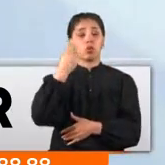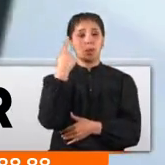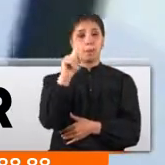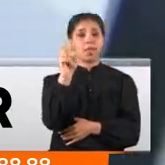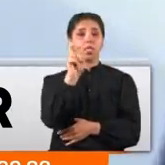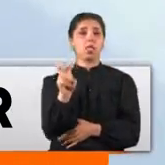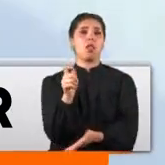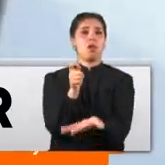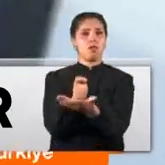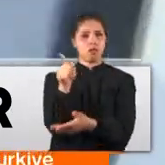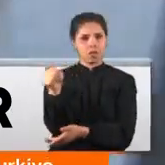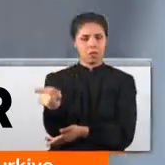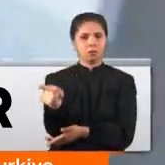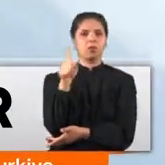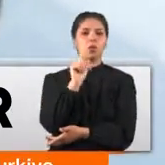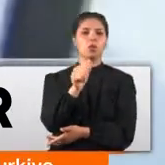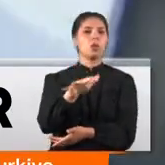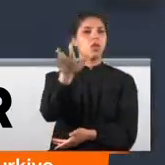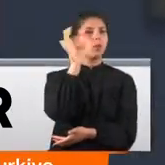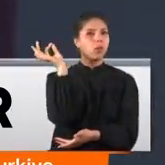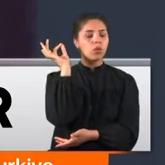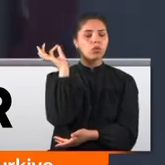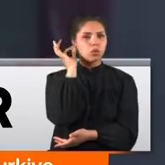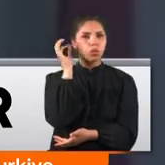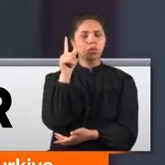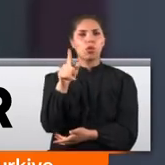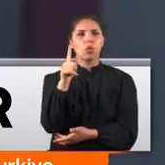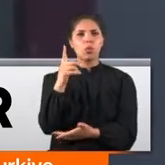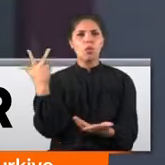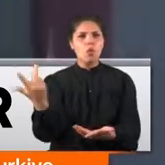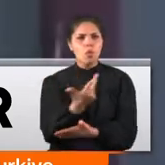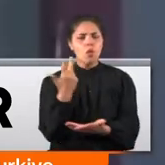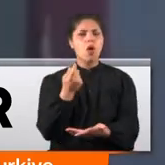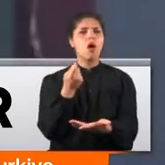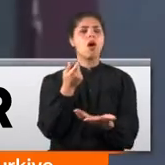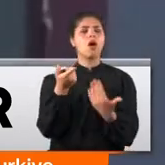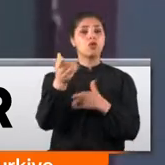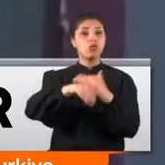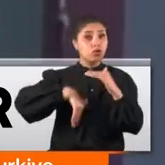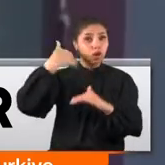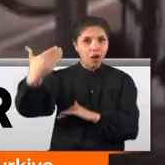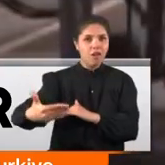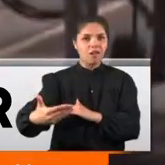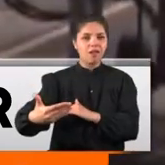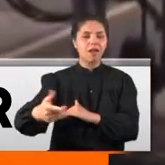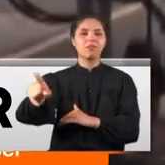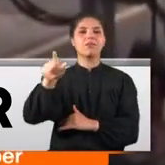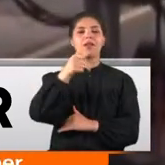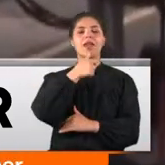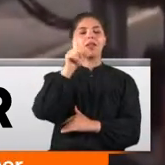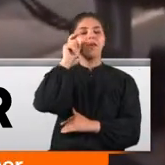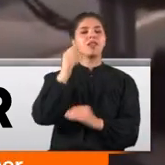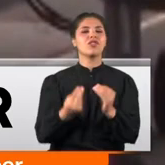bin dolar verdi. O günlerde duyanlar için bu bir çılgınlığa eşdeğerdi. Ancak ilerleyen yıllar ne kadar iyi bir